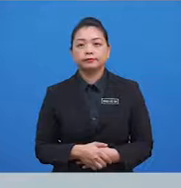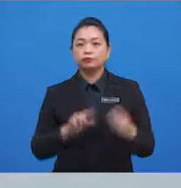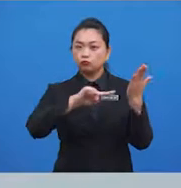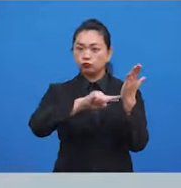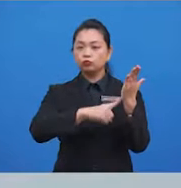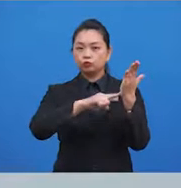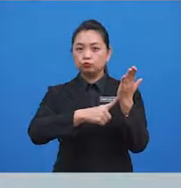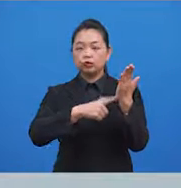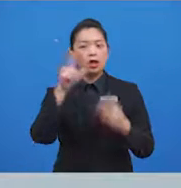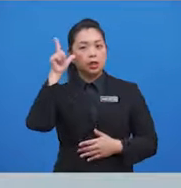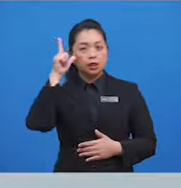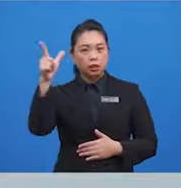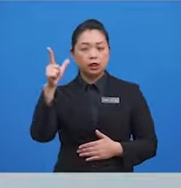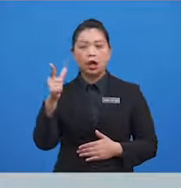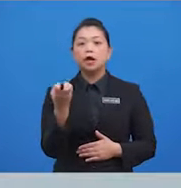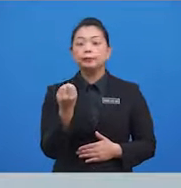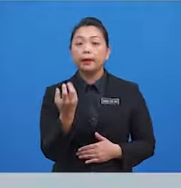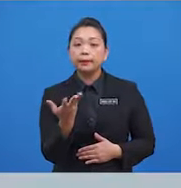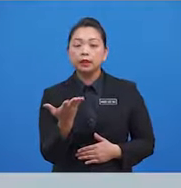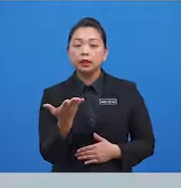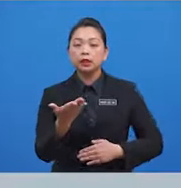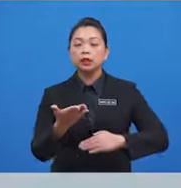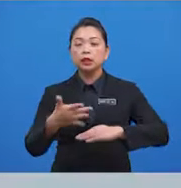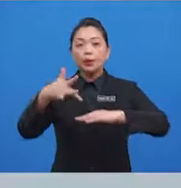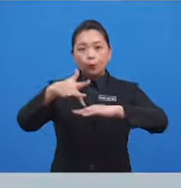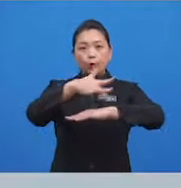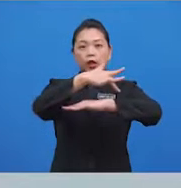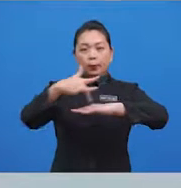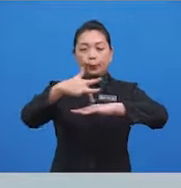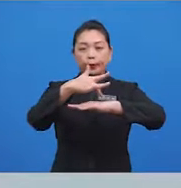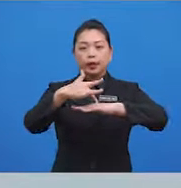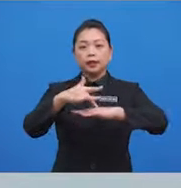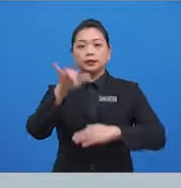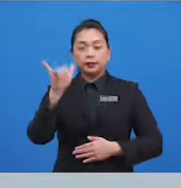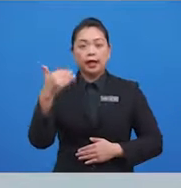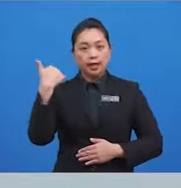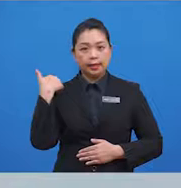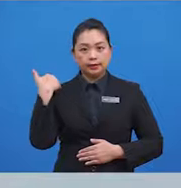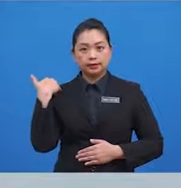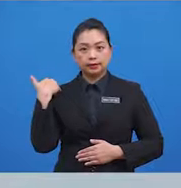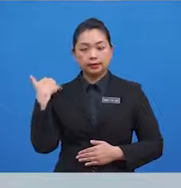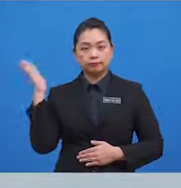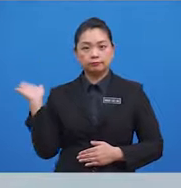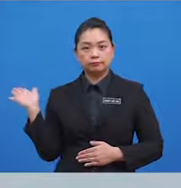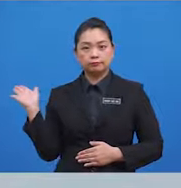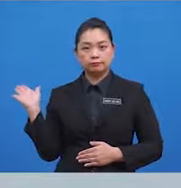Mula-mula, lihat berapa permukaan yang terdapat pada bentangan prisma ini.